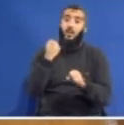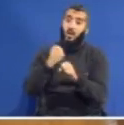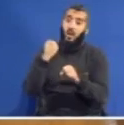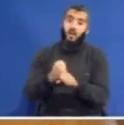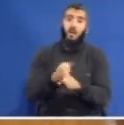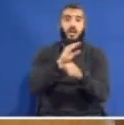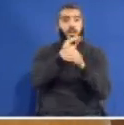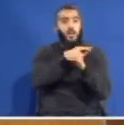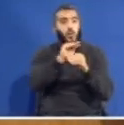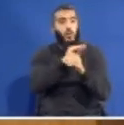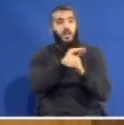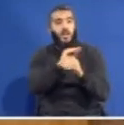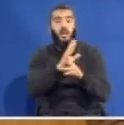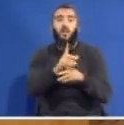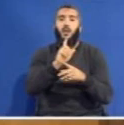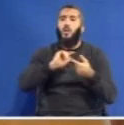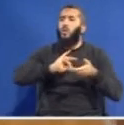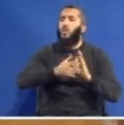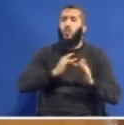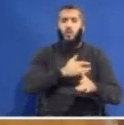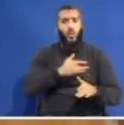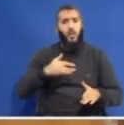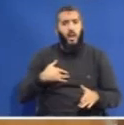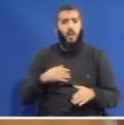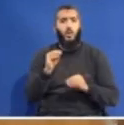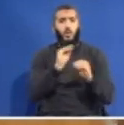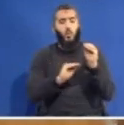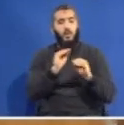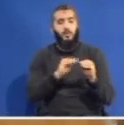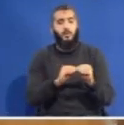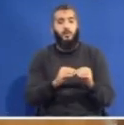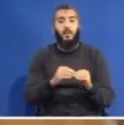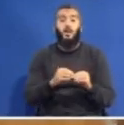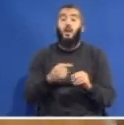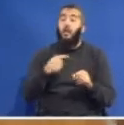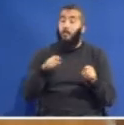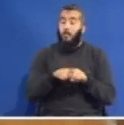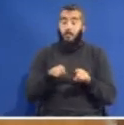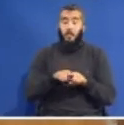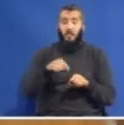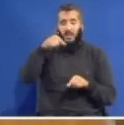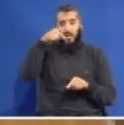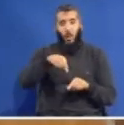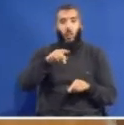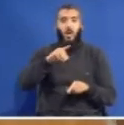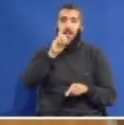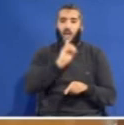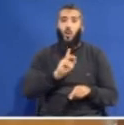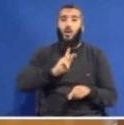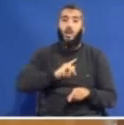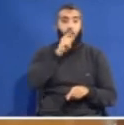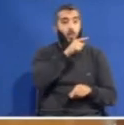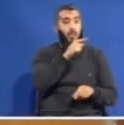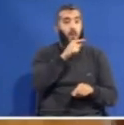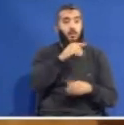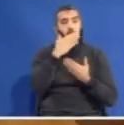الأمن، وأنني أوفر لهم الرعاية الصحية وما إلى ذلك، وواجبي يعني حقي عليهم الطاعة